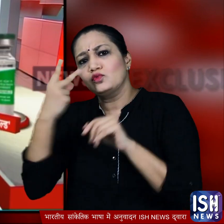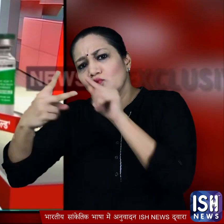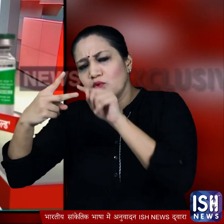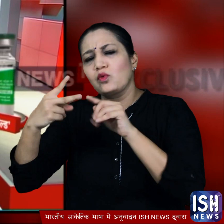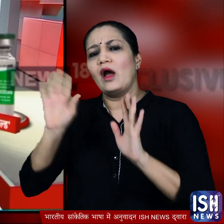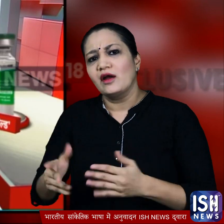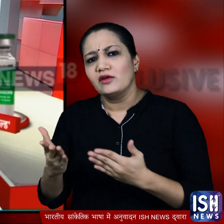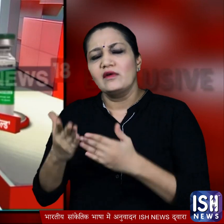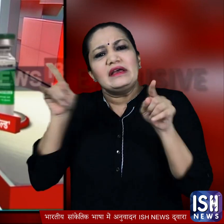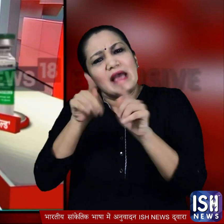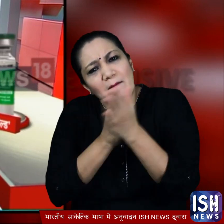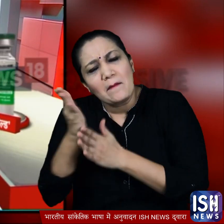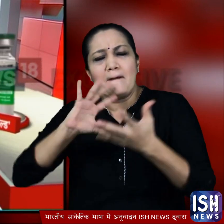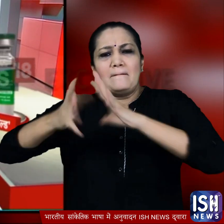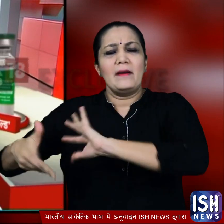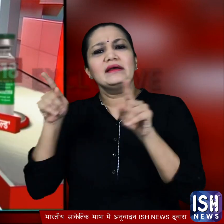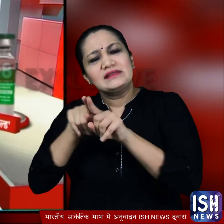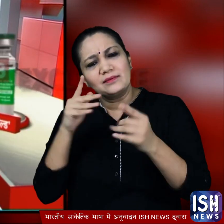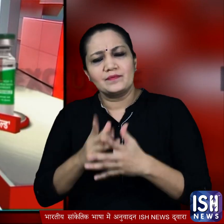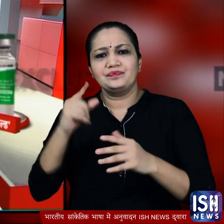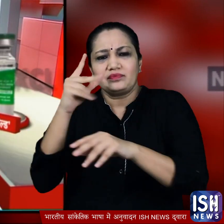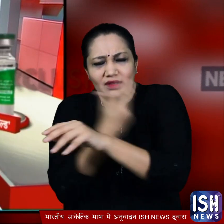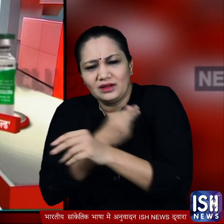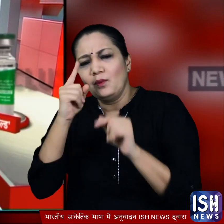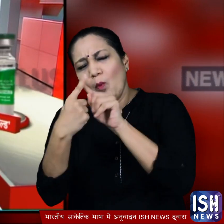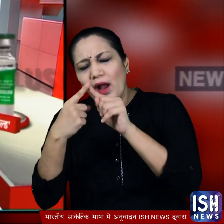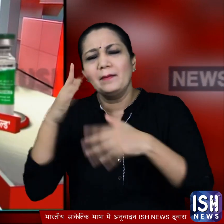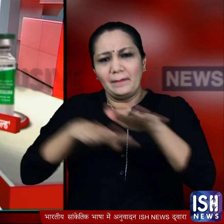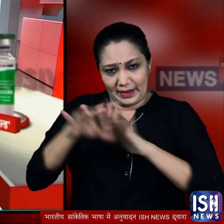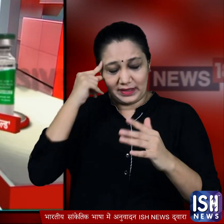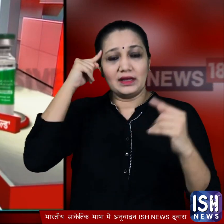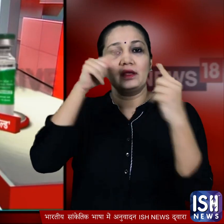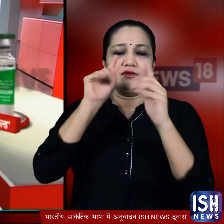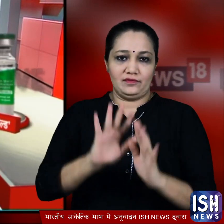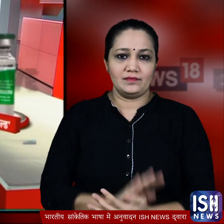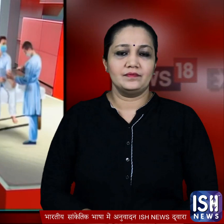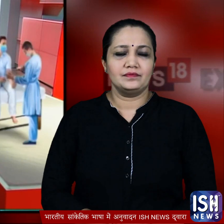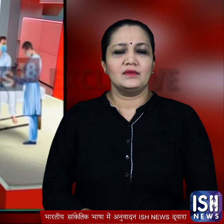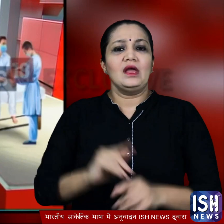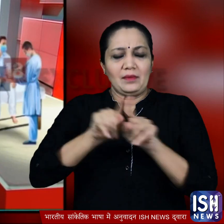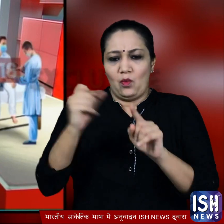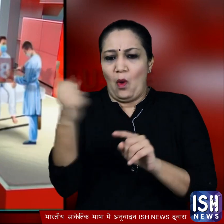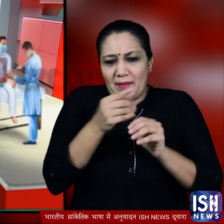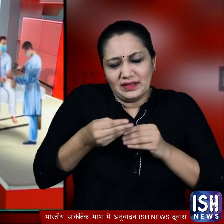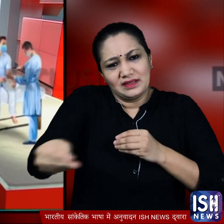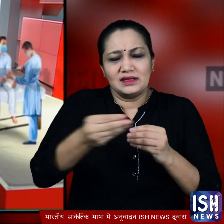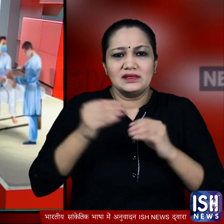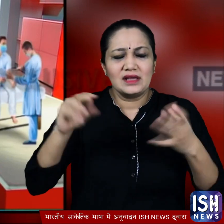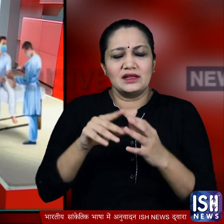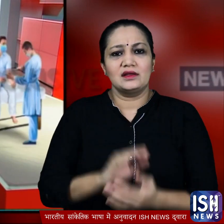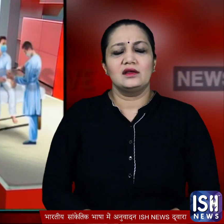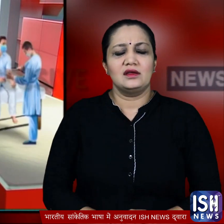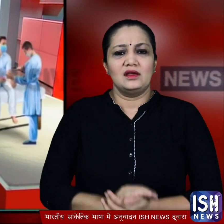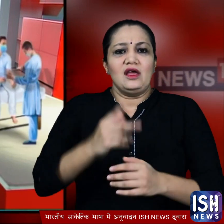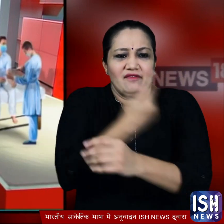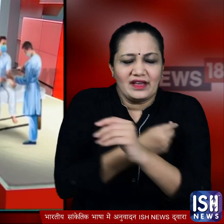देश में लोगों को लगाई जा रही है। यही वजह है कि कोविशील्ड वैक्सीन की सिंगल डोज को लेकर यह चर्चा चल रही है। इसके अलावा खबर है कि महीने भर के भीतर वैक्सीन